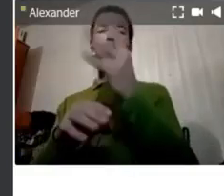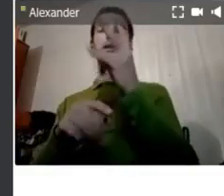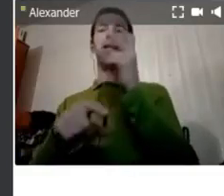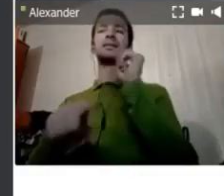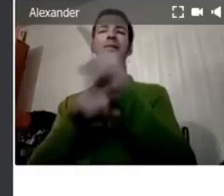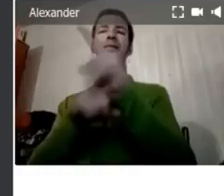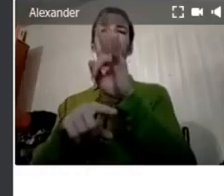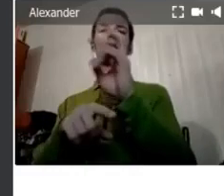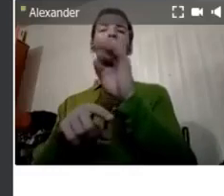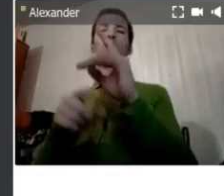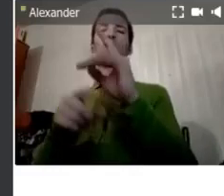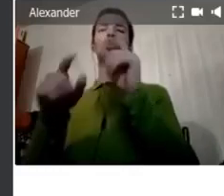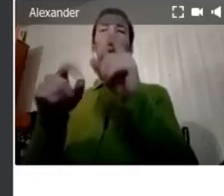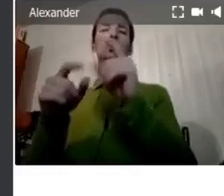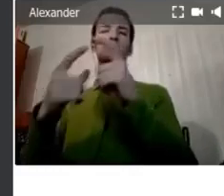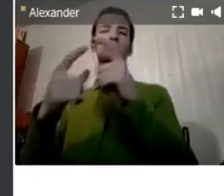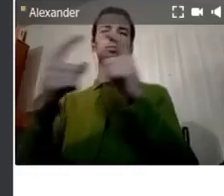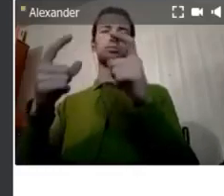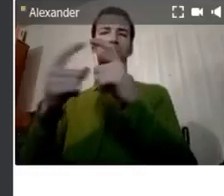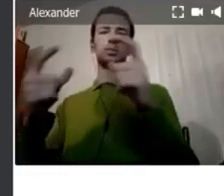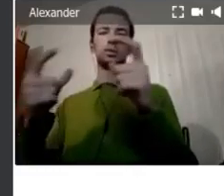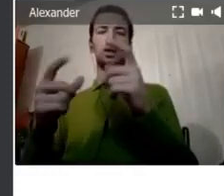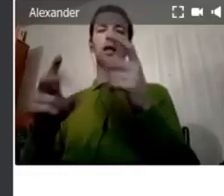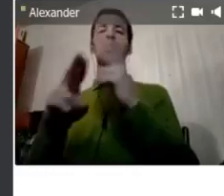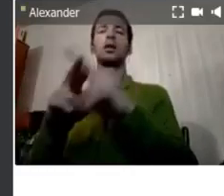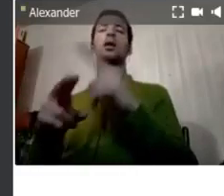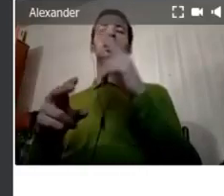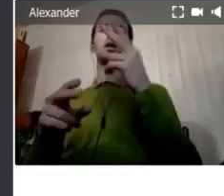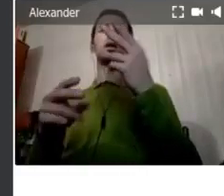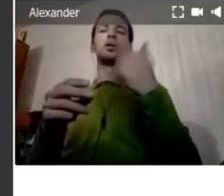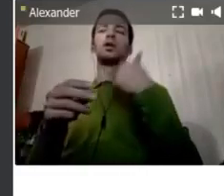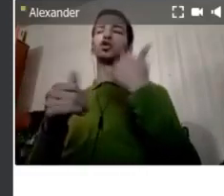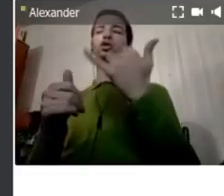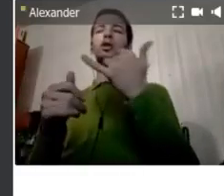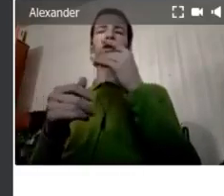ценные бумаги. Что это значит?